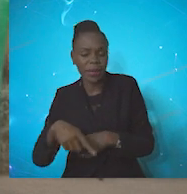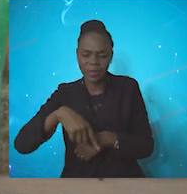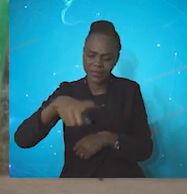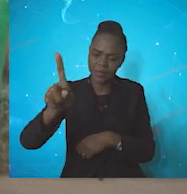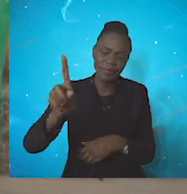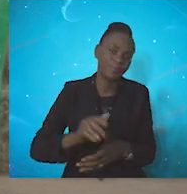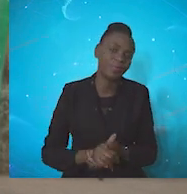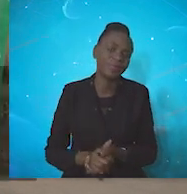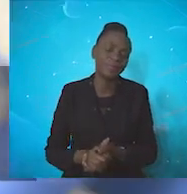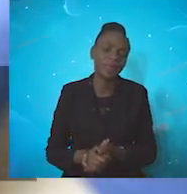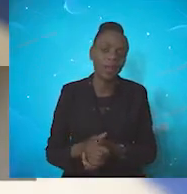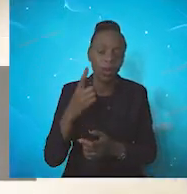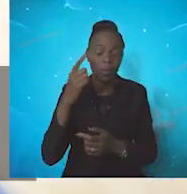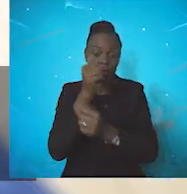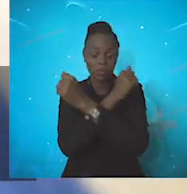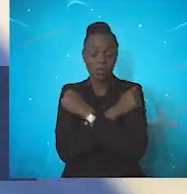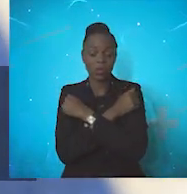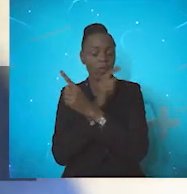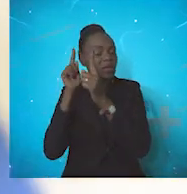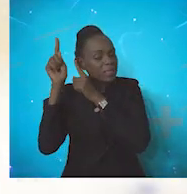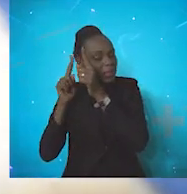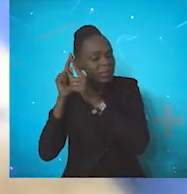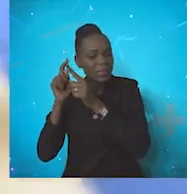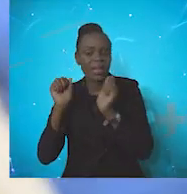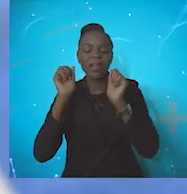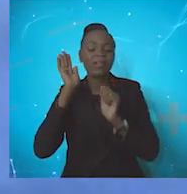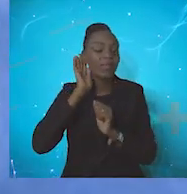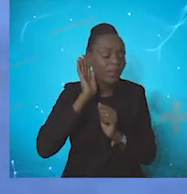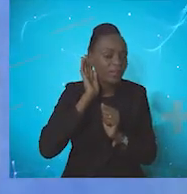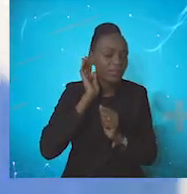Ha? Ah. Pena bache kumazi konda, kumazi ganizira. Tamba nai?